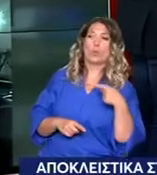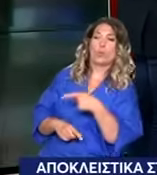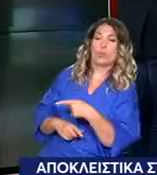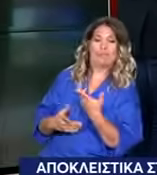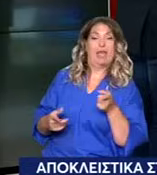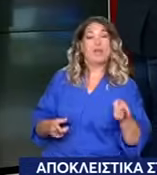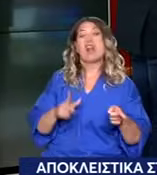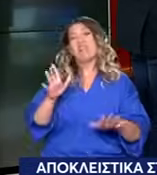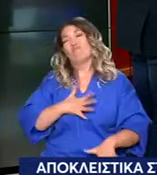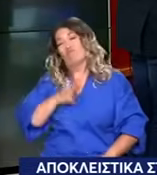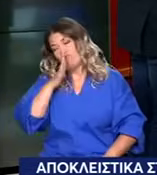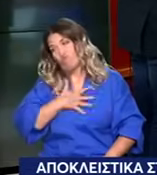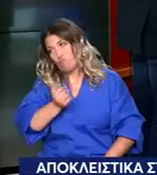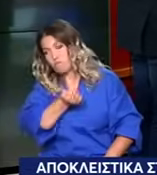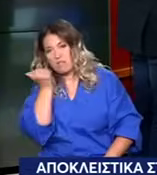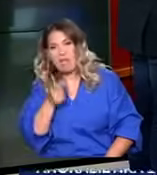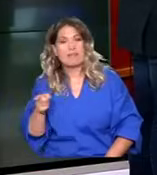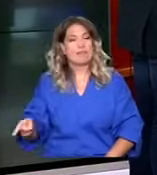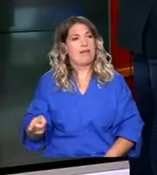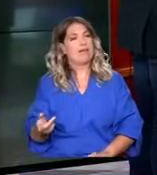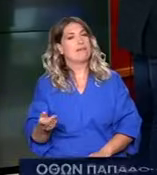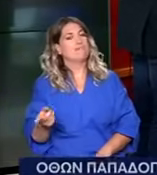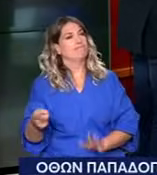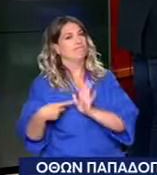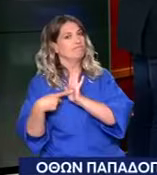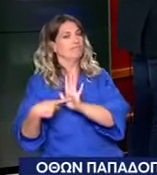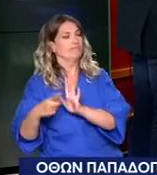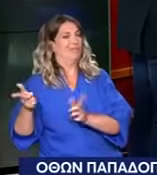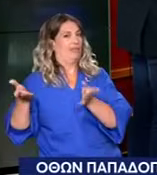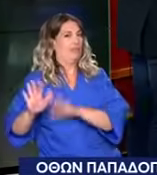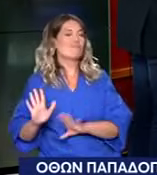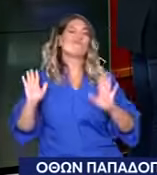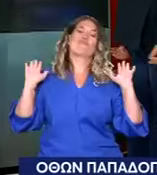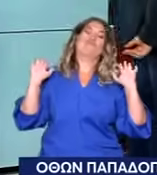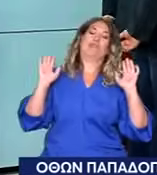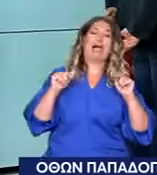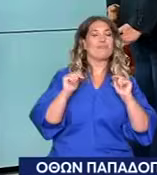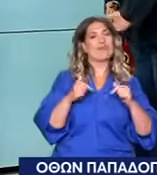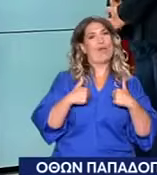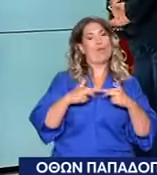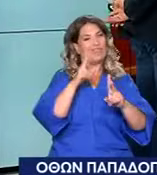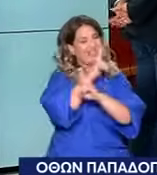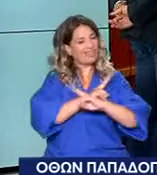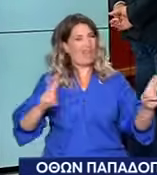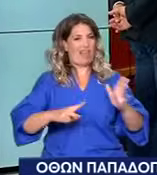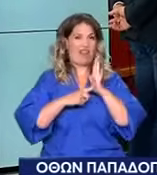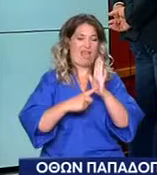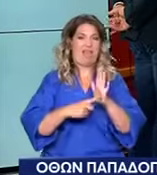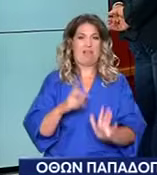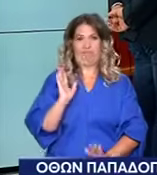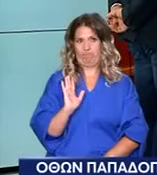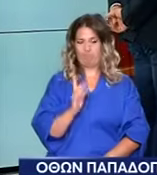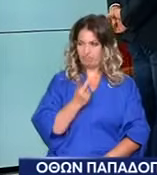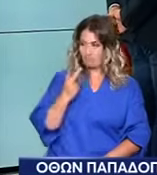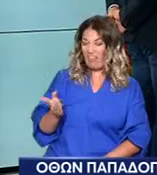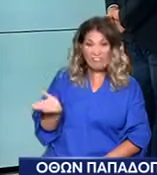μετάνιωσα» ή κάποιος άλλος προσπαθεί να το αξιοποιήσει πάρα πολύ. Ξαναλέω, δεν το βάζω σε αυτή την περίπτωση. Αλλά λέω ότι η βία είναι βία.